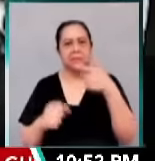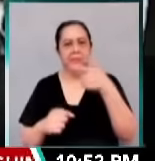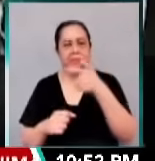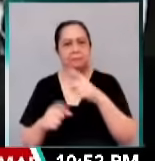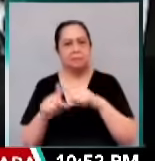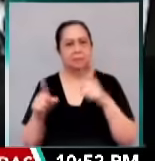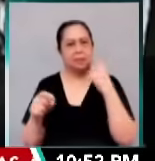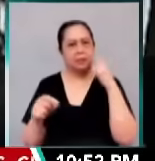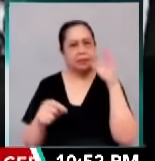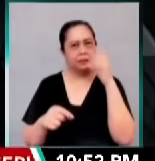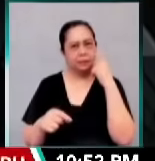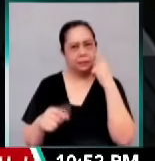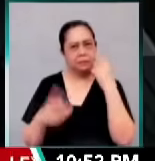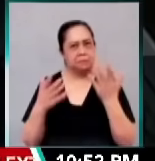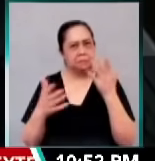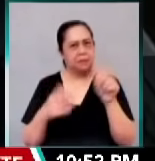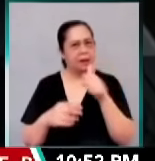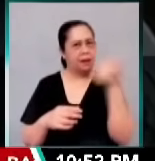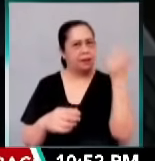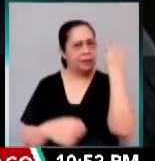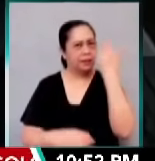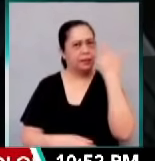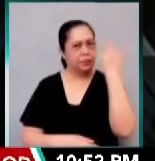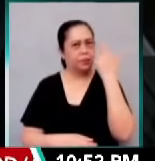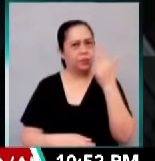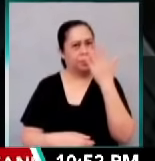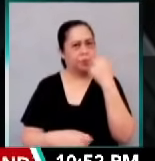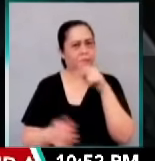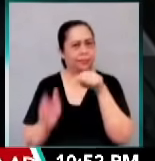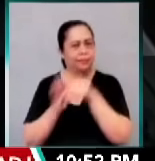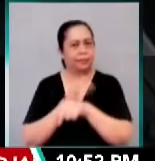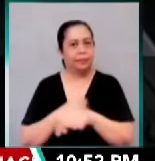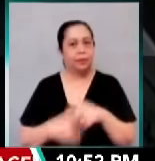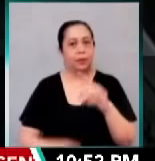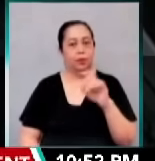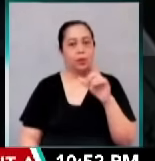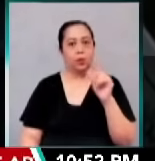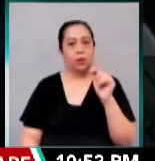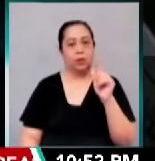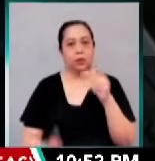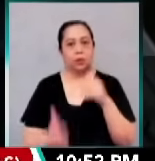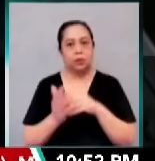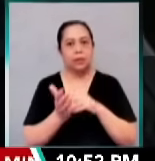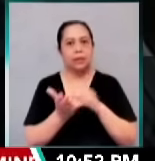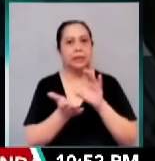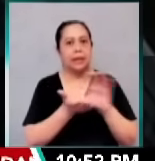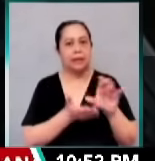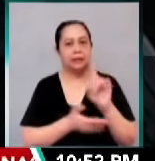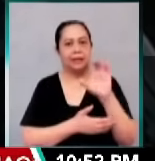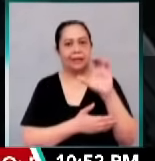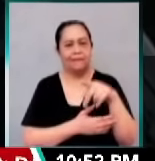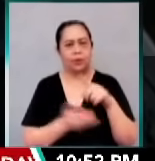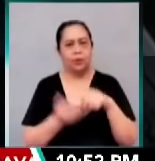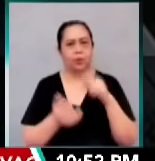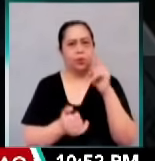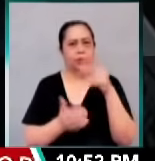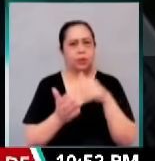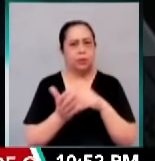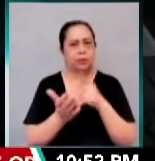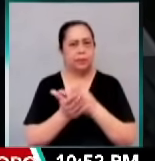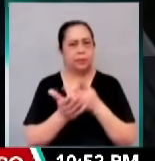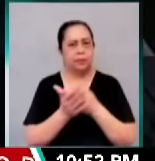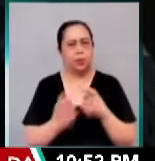kung may iba pang posibleng motibo. 120,000 pesos cash, isang cellphone at 2,000 pisong halaga ng